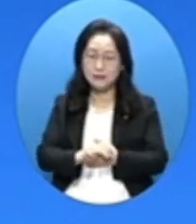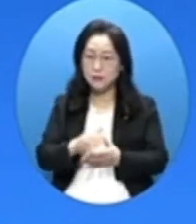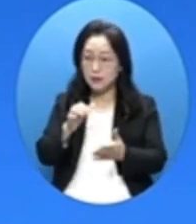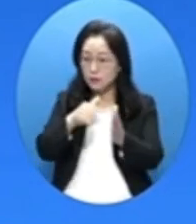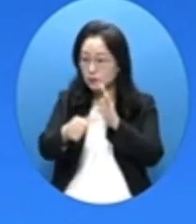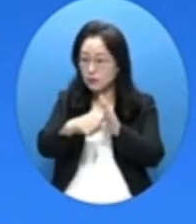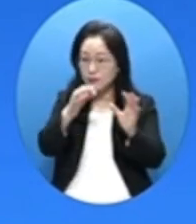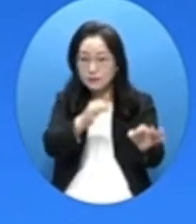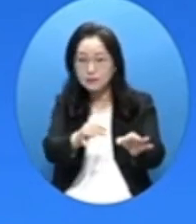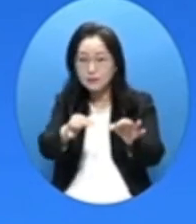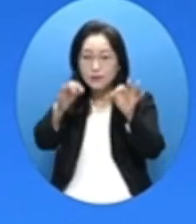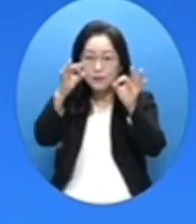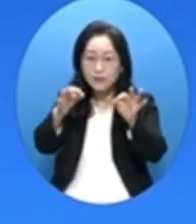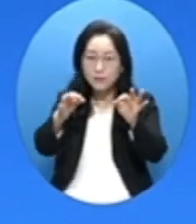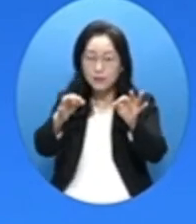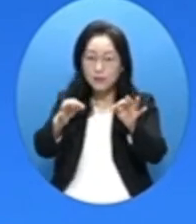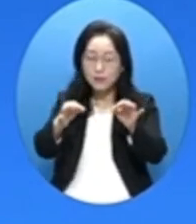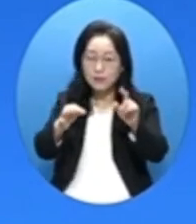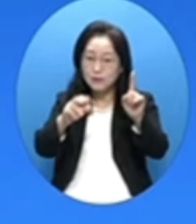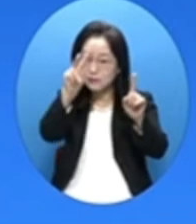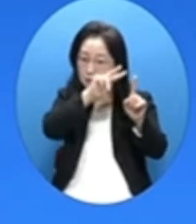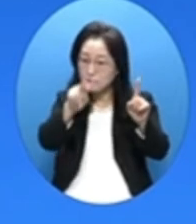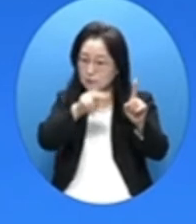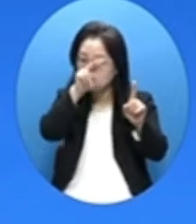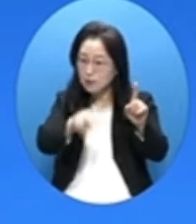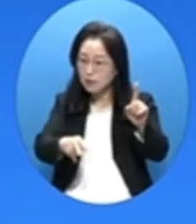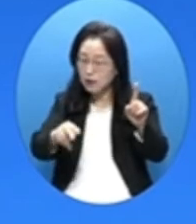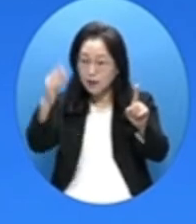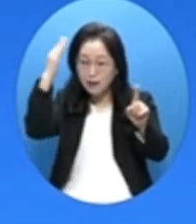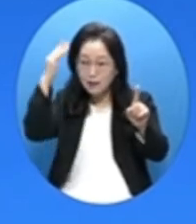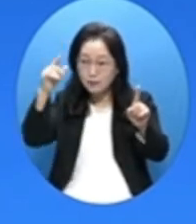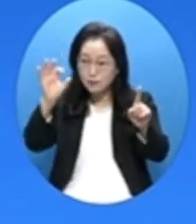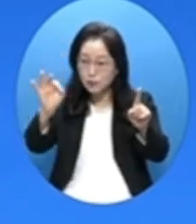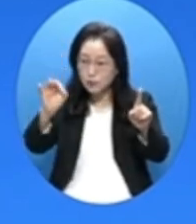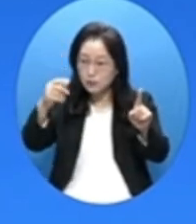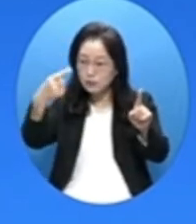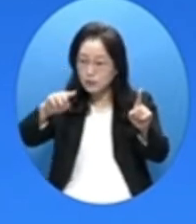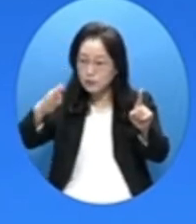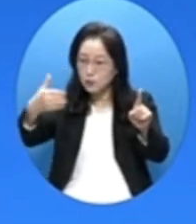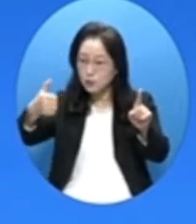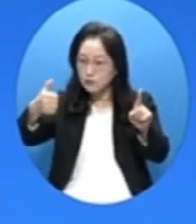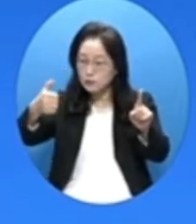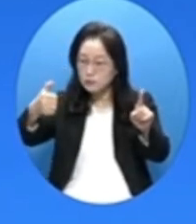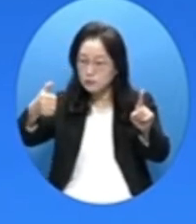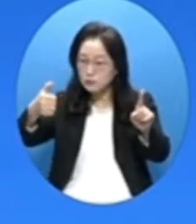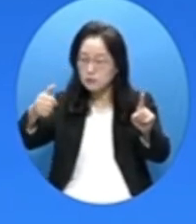물가가 치솟고 환율은 1450원을 넘어섰습니다